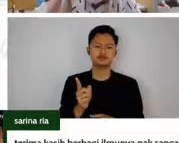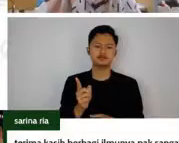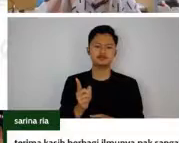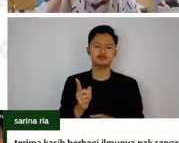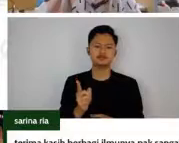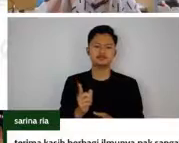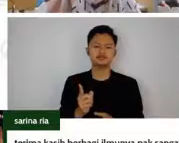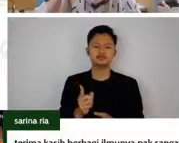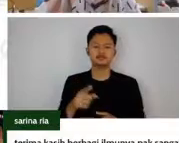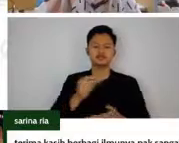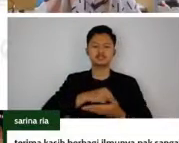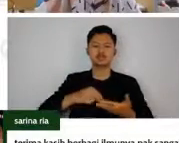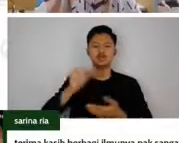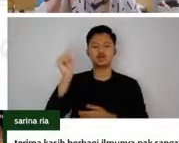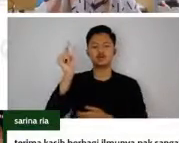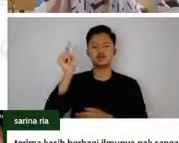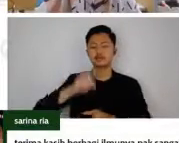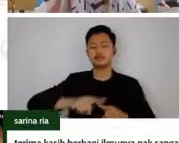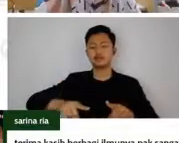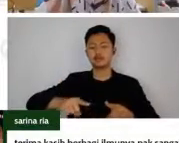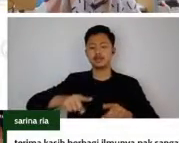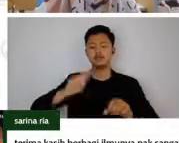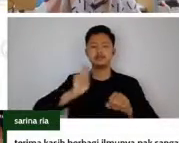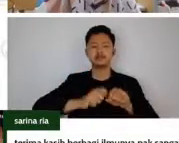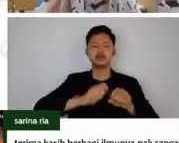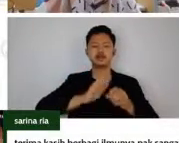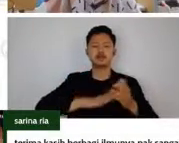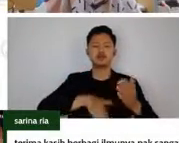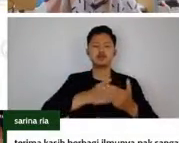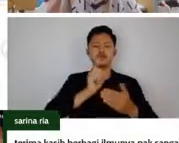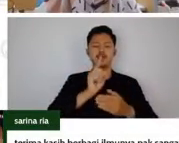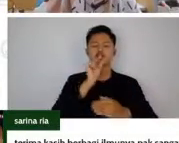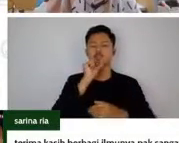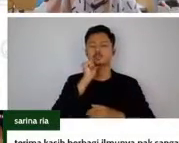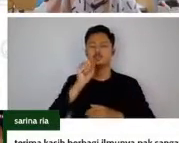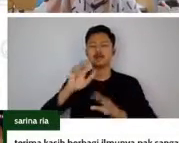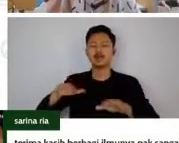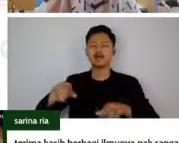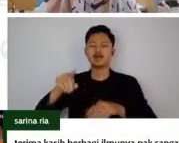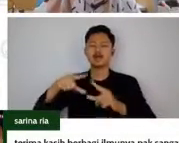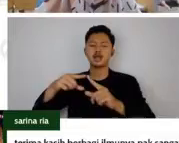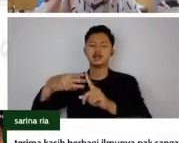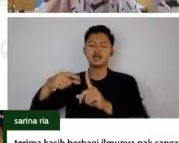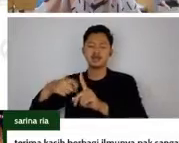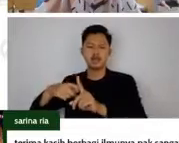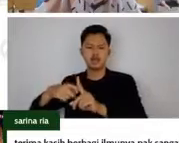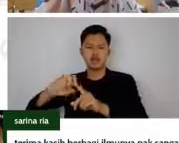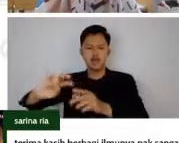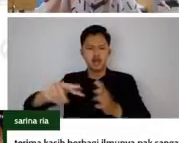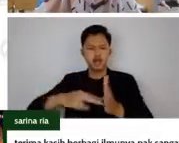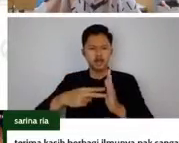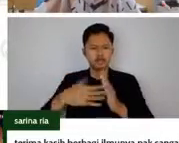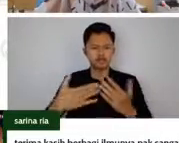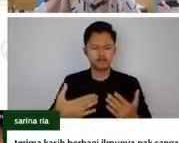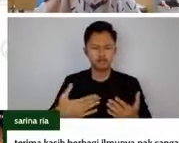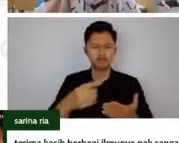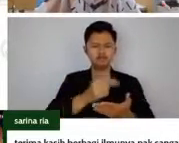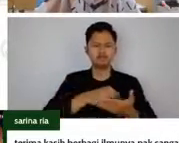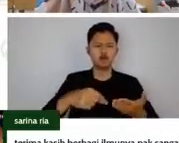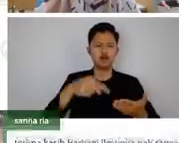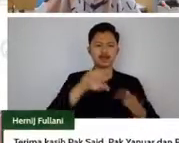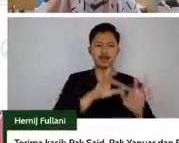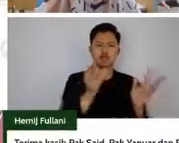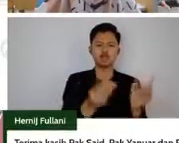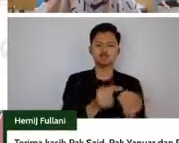sekolah reguler, tapi tetap ada modifikasi kurikulumnya untuk anak berkebutuhan khusus. Artinya sekolah yang melaksanakan inklusi itu tetap